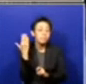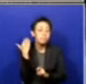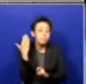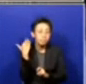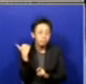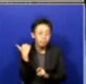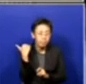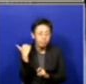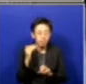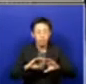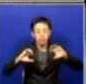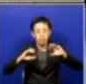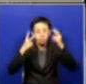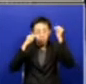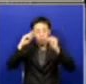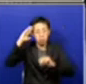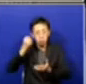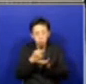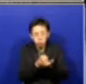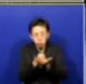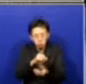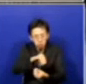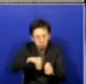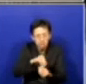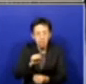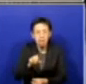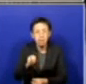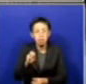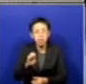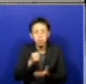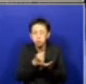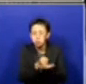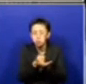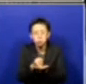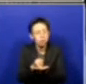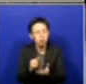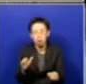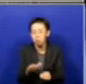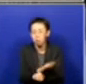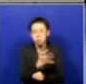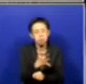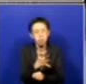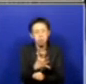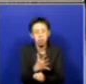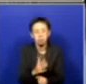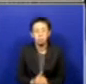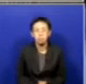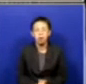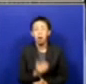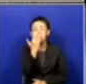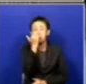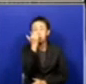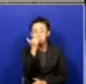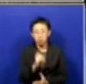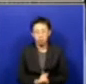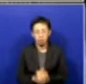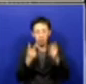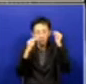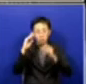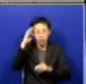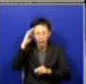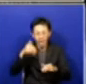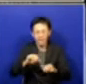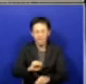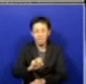ยุทธ์จันทร์โอชาไม่ได้เยียวยาผู้ประกอบการ SME รายย่อยอย่างทั่วถึงอย่างไรคะเพราะท่านไม่เคยรับฟังข้อเรียกร้องของพวกเข